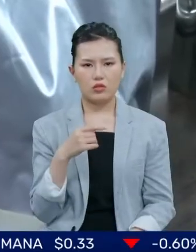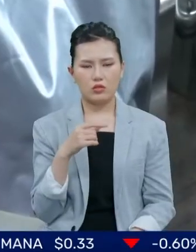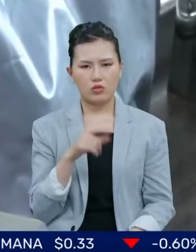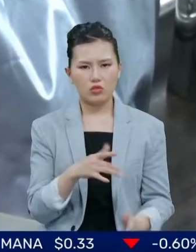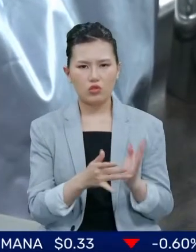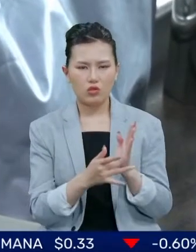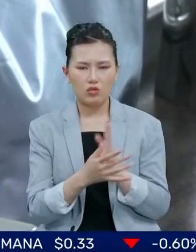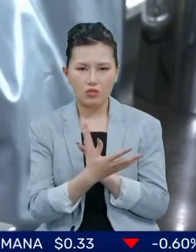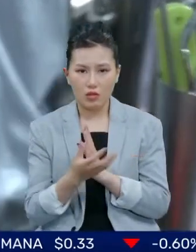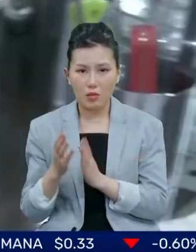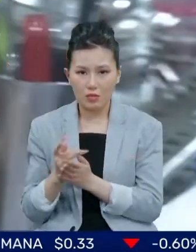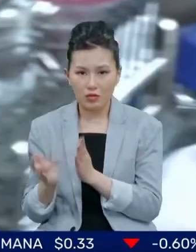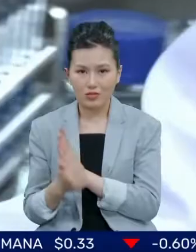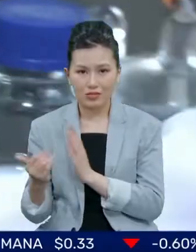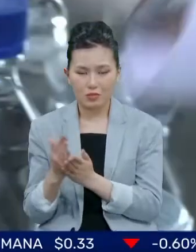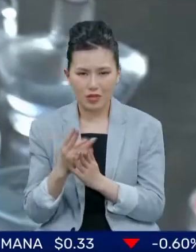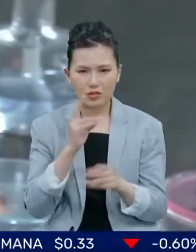бол 1200 гаруй үзүүлэлт ирэх.